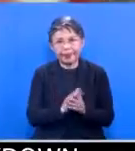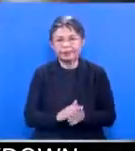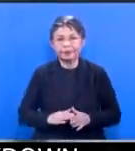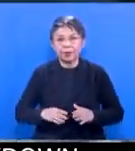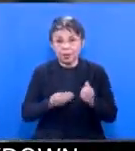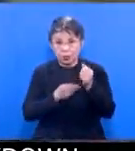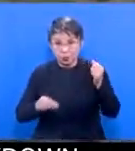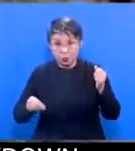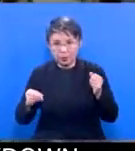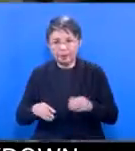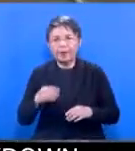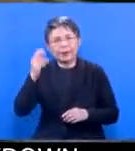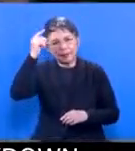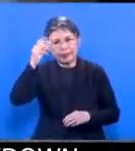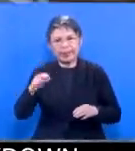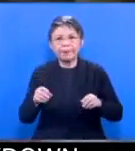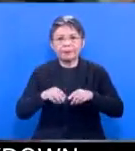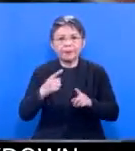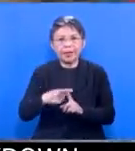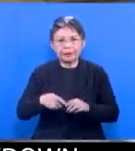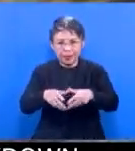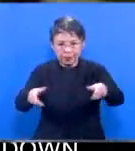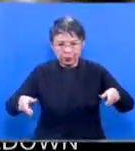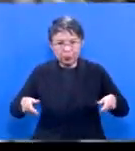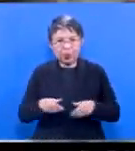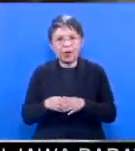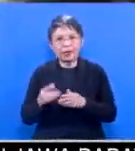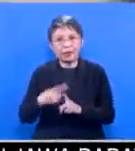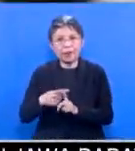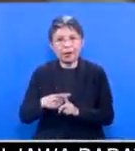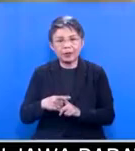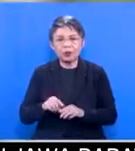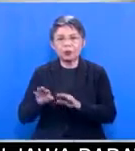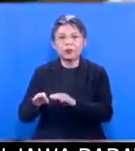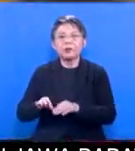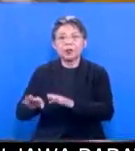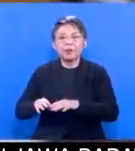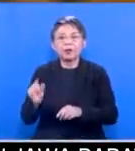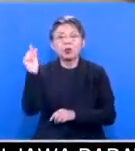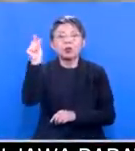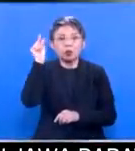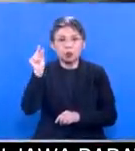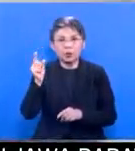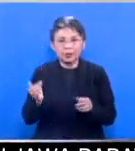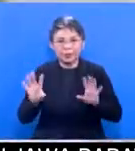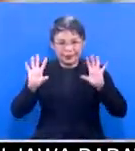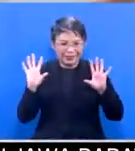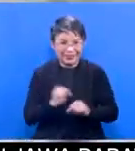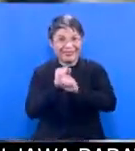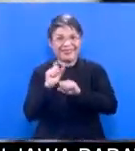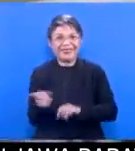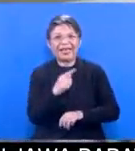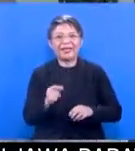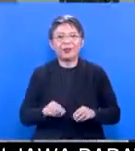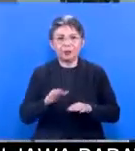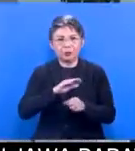Haryono berencana menambah ruangan dengan memanfaatkan ruang perawatan umum. Ruangan ini kini sedang